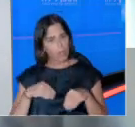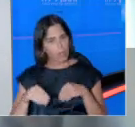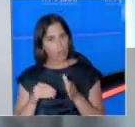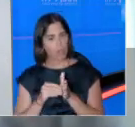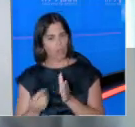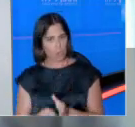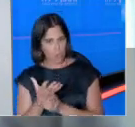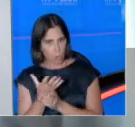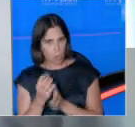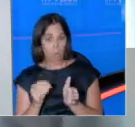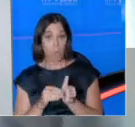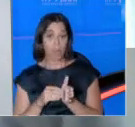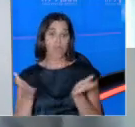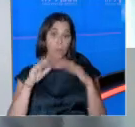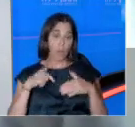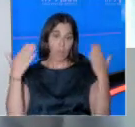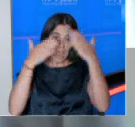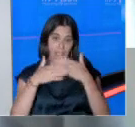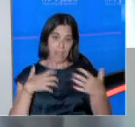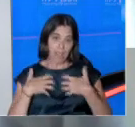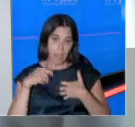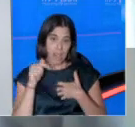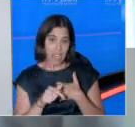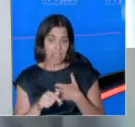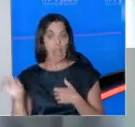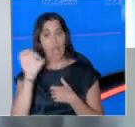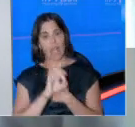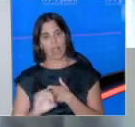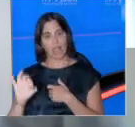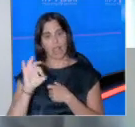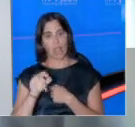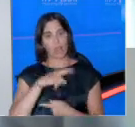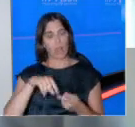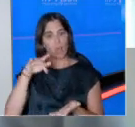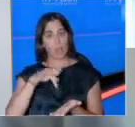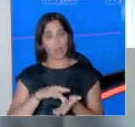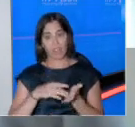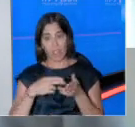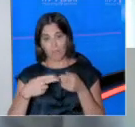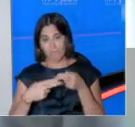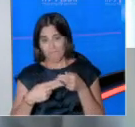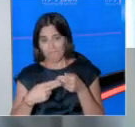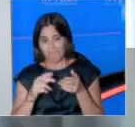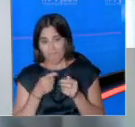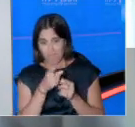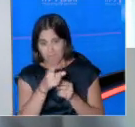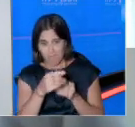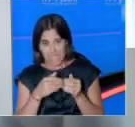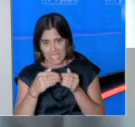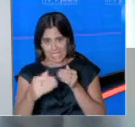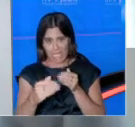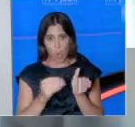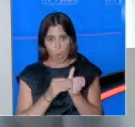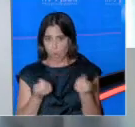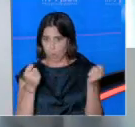שהיא תקום, כי למרות הערב הדרמטי הזה, עדיין אנחנו נמצאים במרחק, כן. של, במרחק מסוים. זה עוד